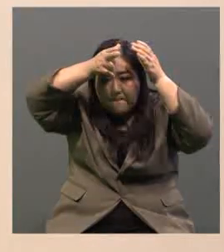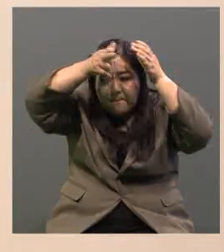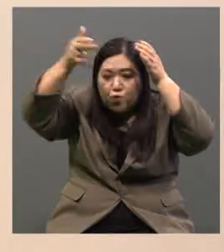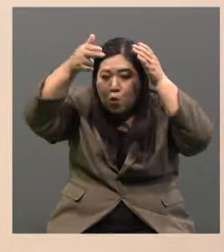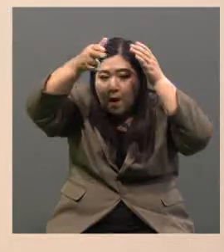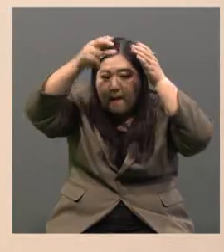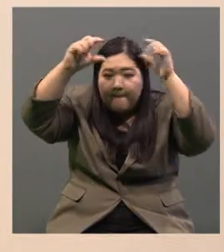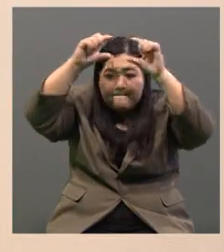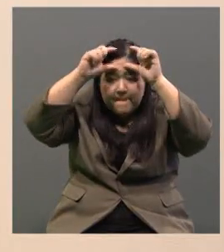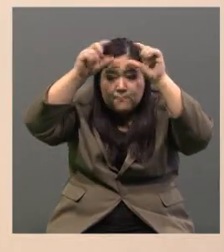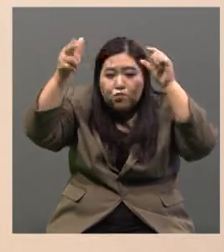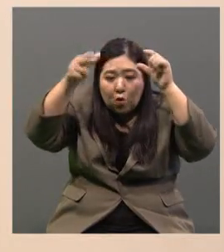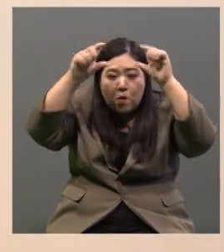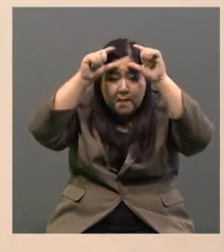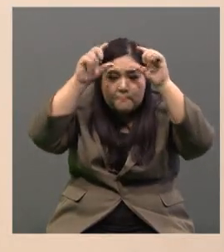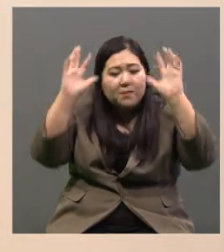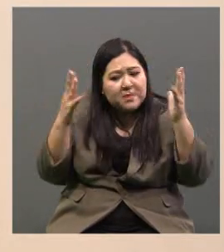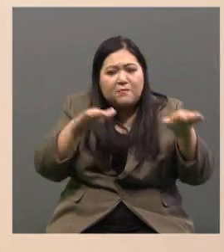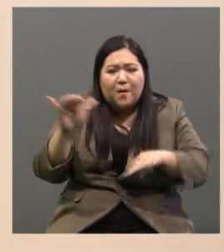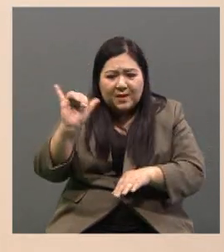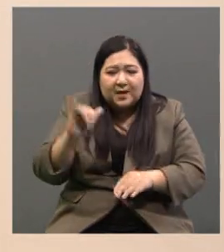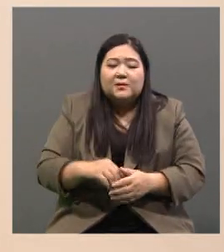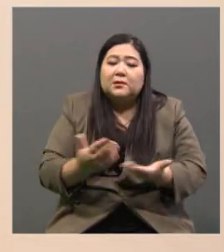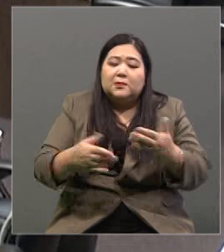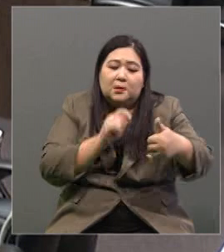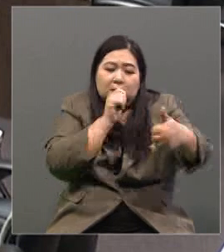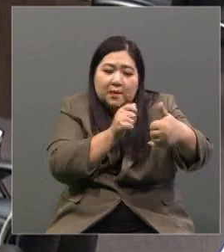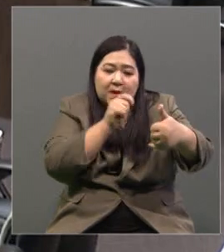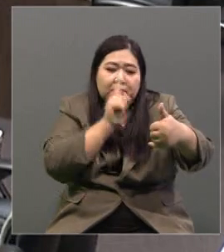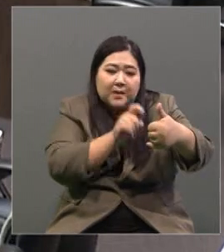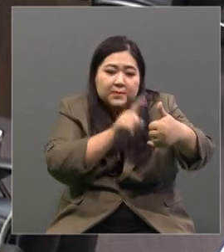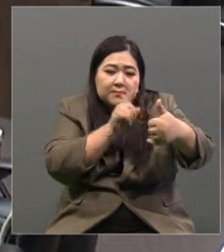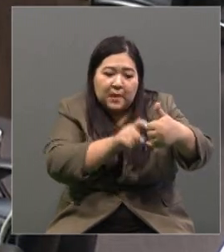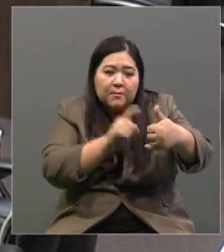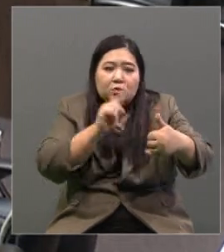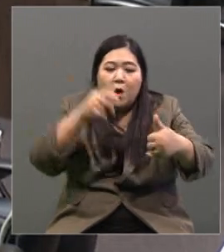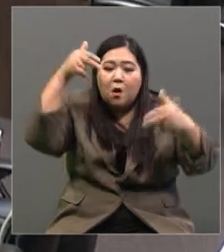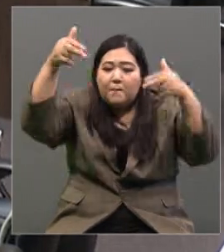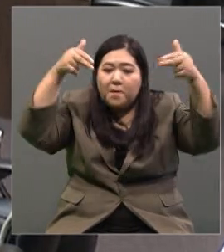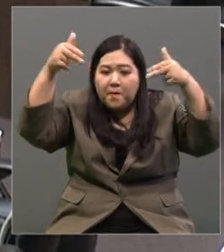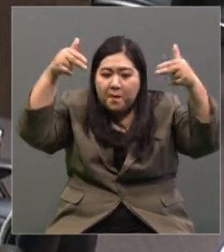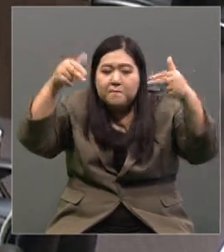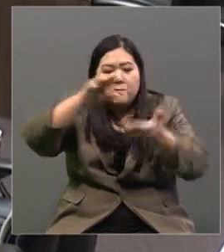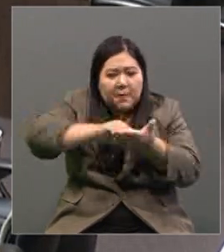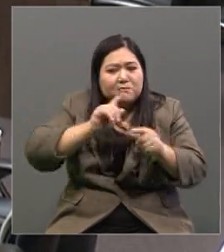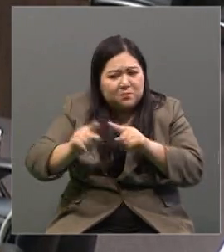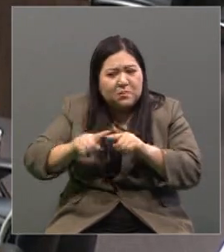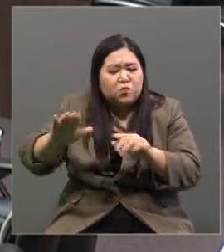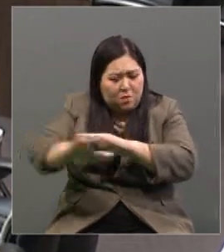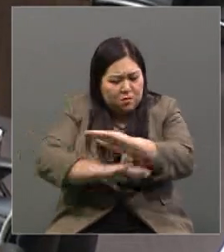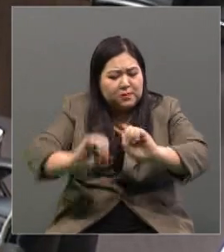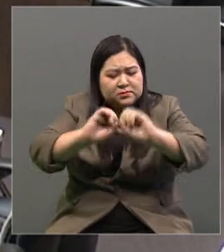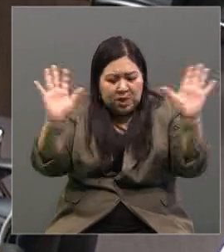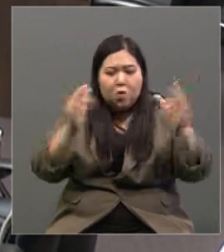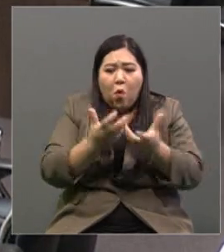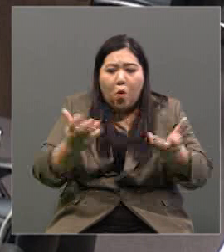แต่กระทั่งในขณะที่สอบสวนสืบสวนผู้ต้องหาเนี่ยมันต้องมีกล้องบันทึกภาพคือทุกอย่างต้องมีหลักฐานที่